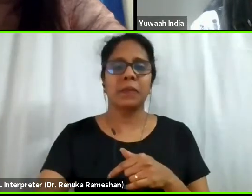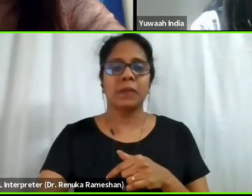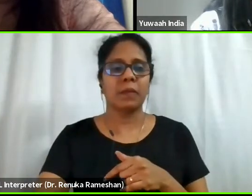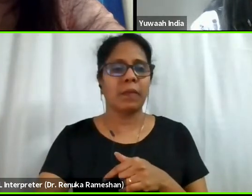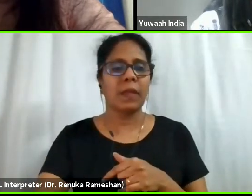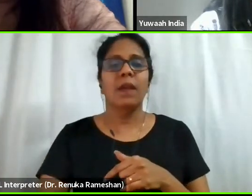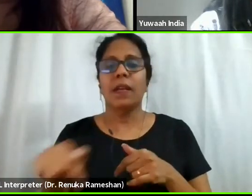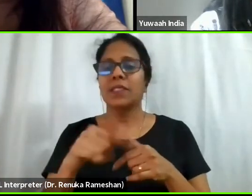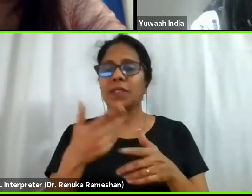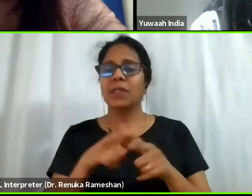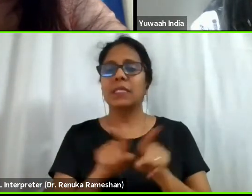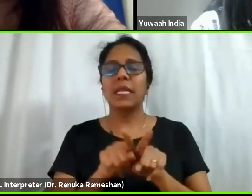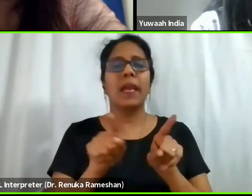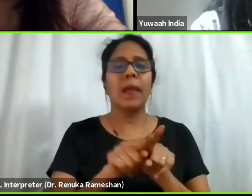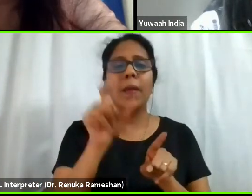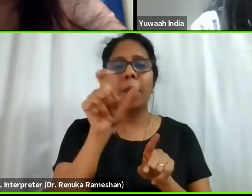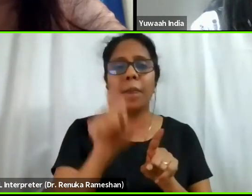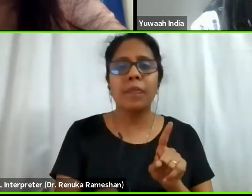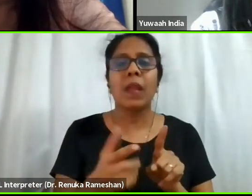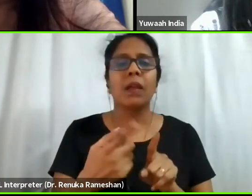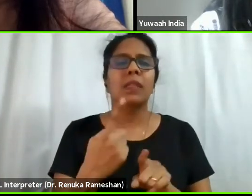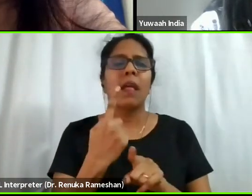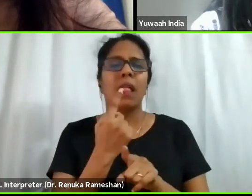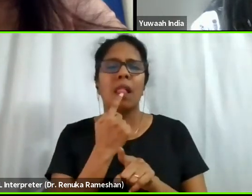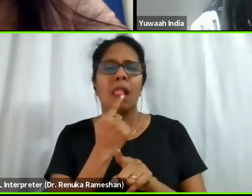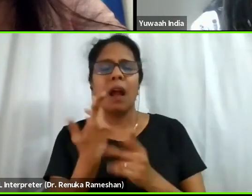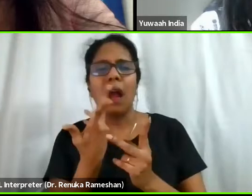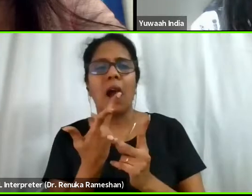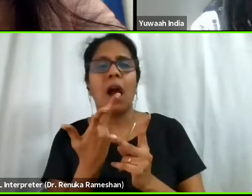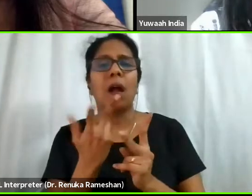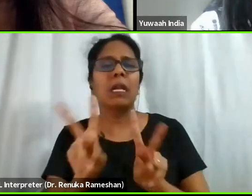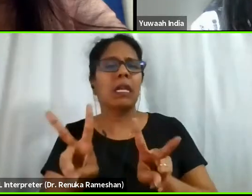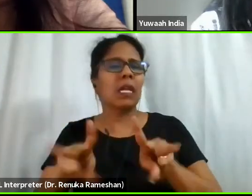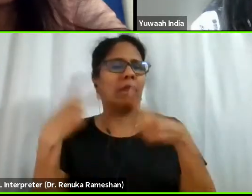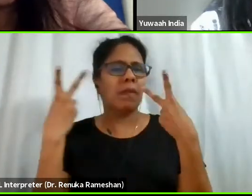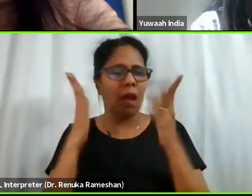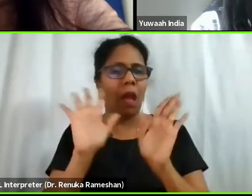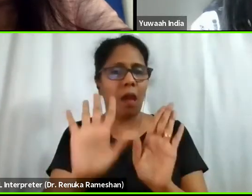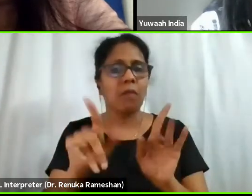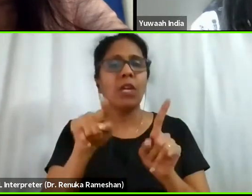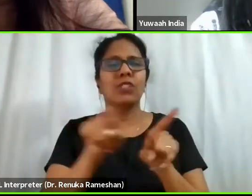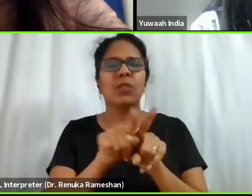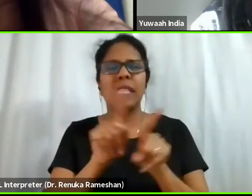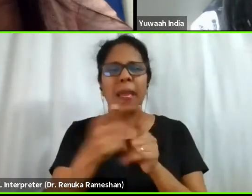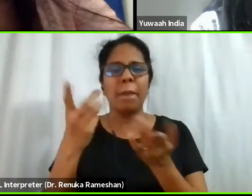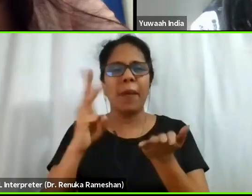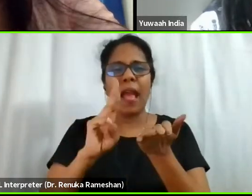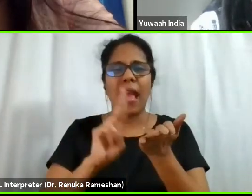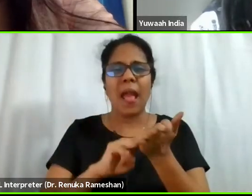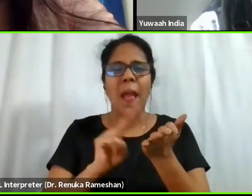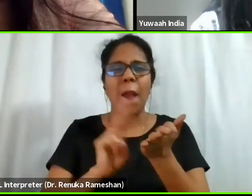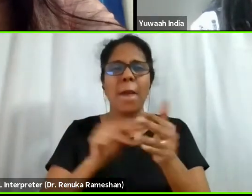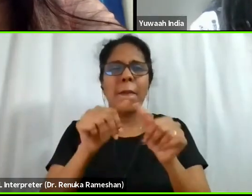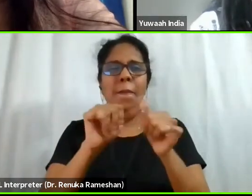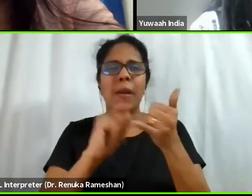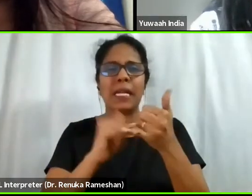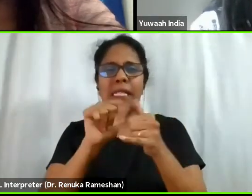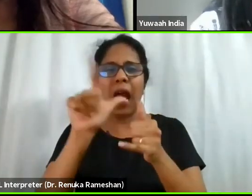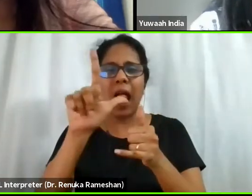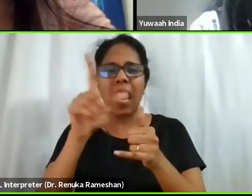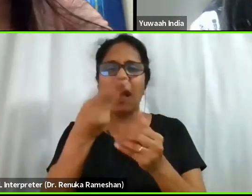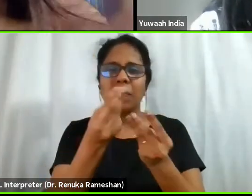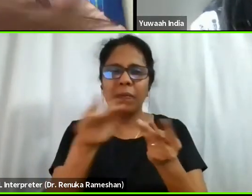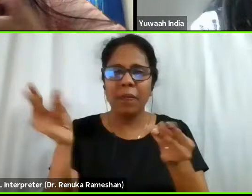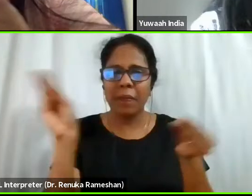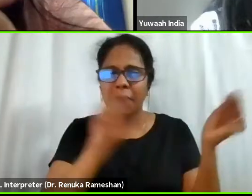हो जाती है और उन्हें बहुत अच्छा टेस्ट भी नहीं लगता। तो आप अपनी तरफ से मसाला, तेल अवॉइड करिएगा